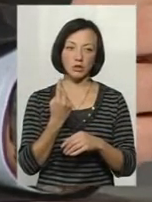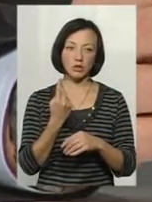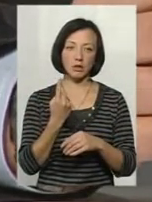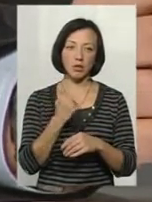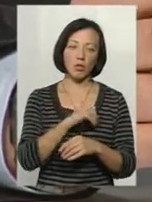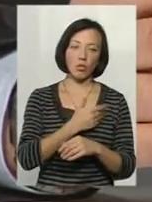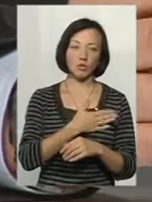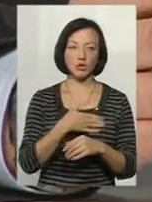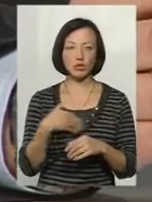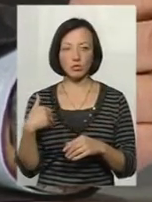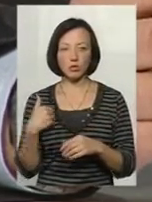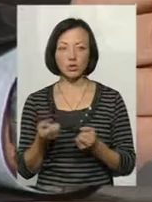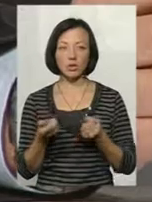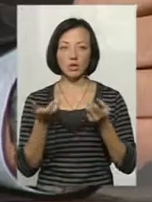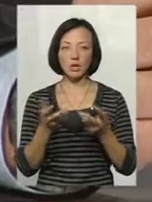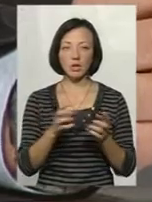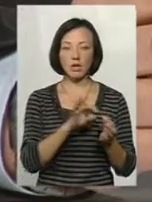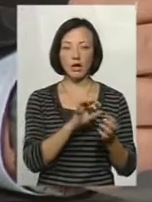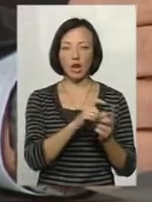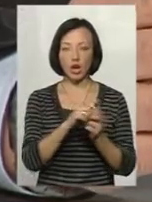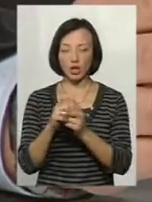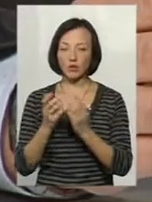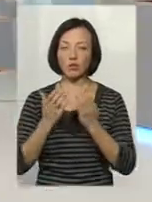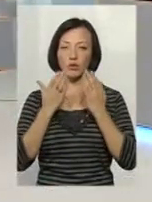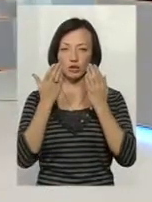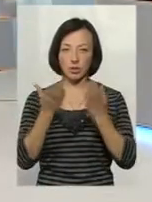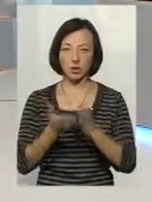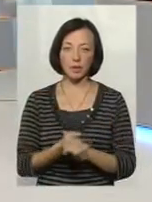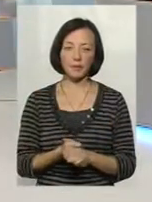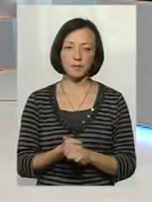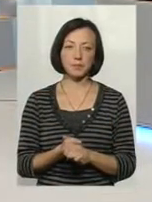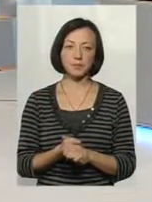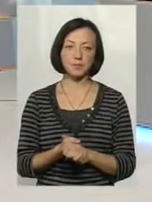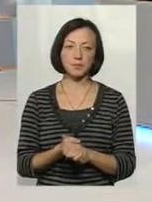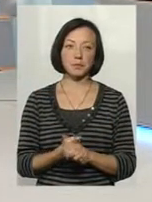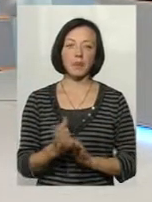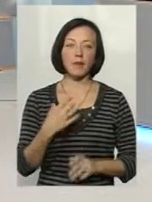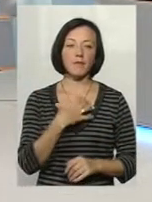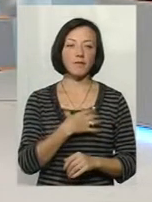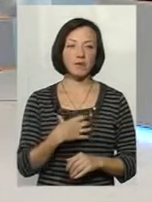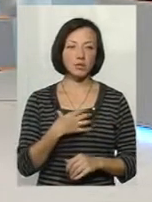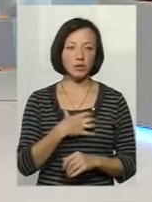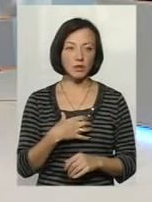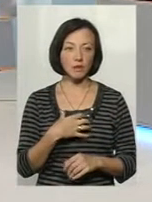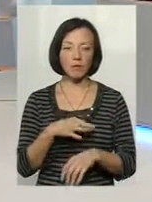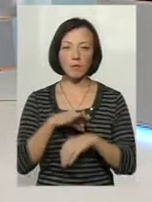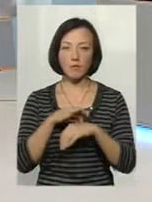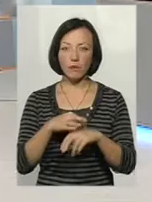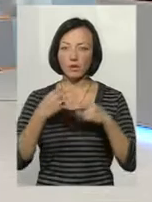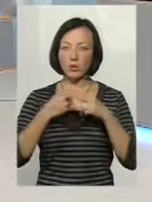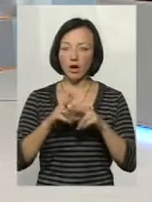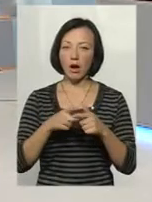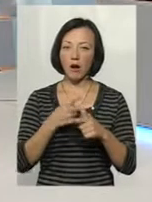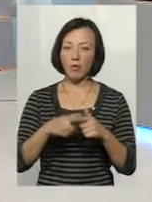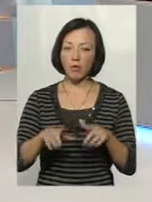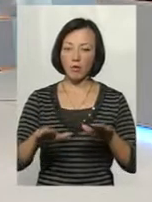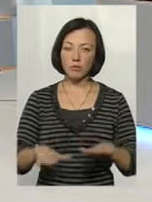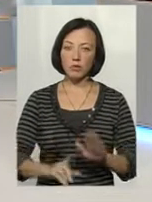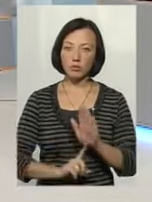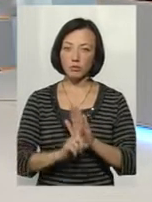не хочеш, хоч пару речень звідти прочитає. Угу. Так. Важливо проводити, інструктаж проводиться або по місцю